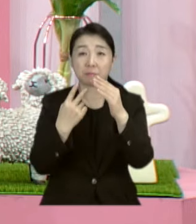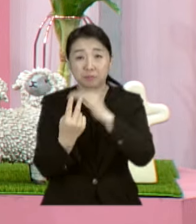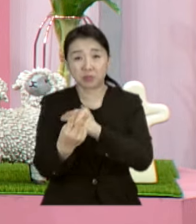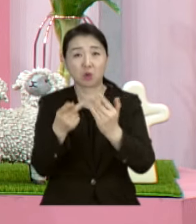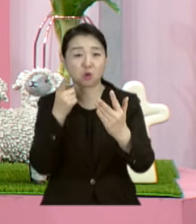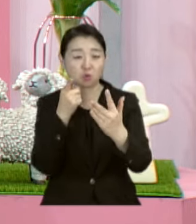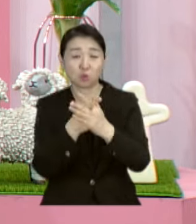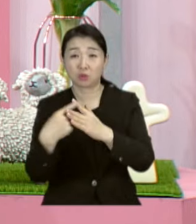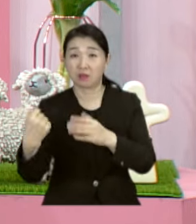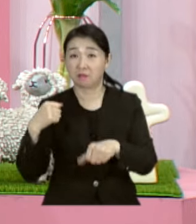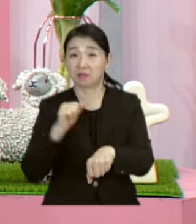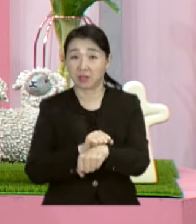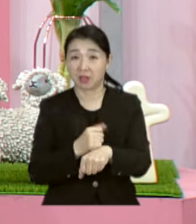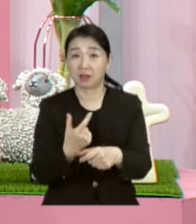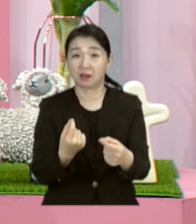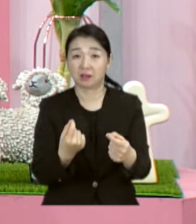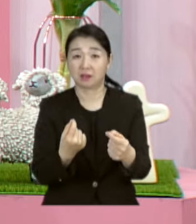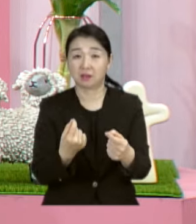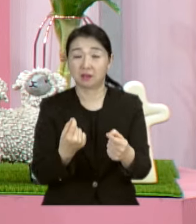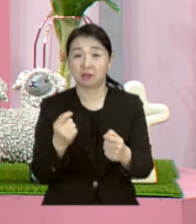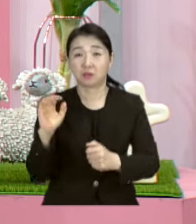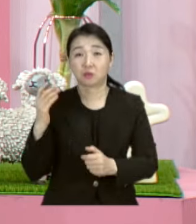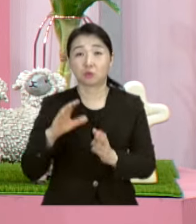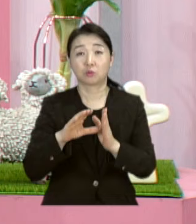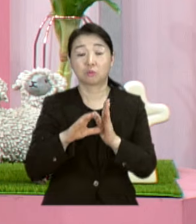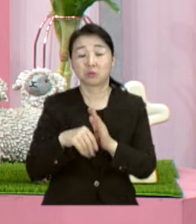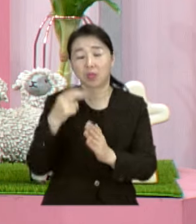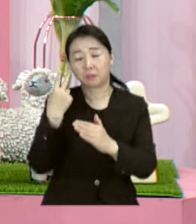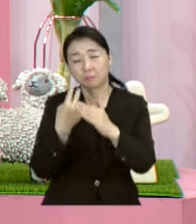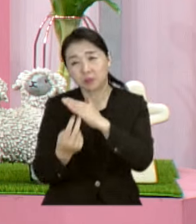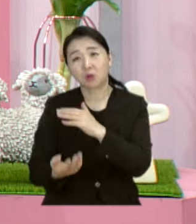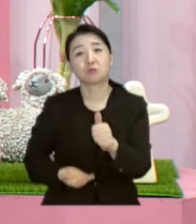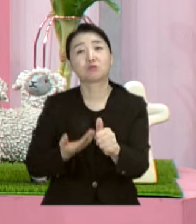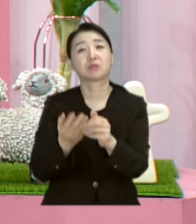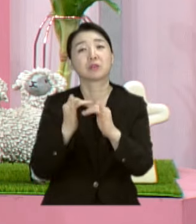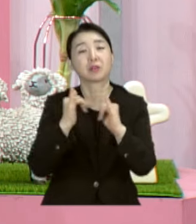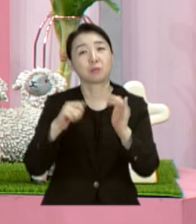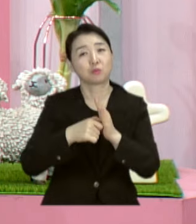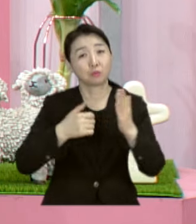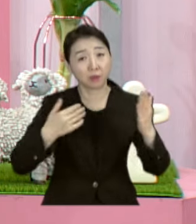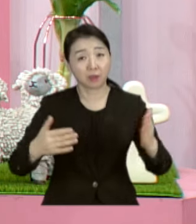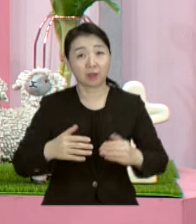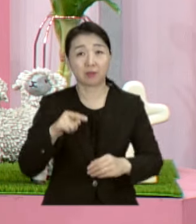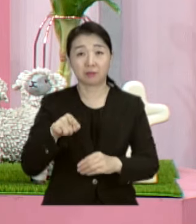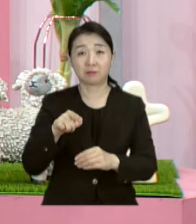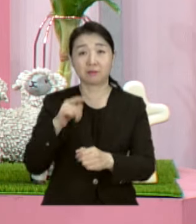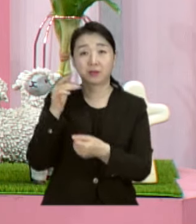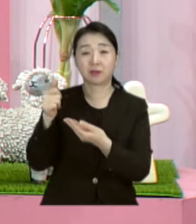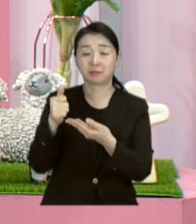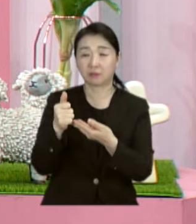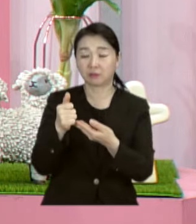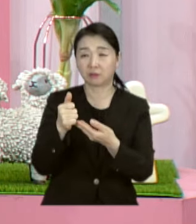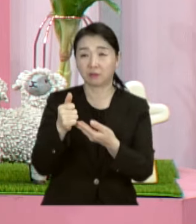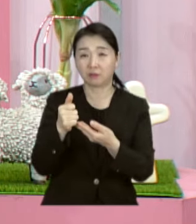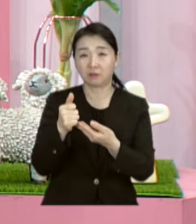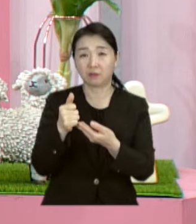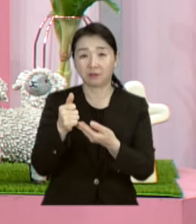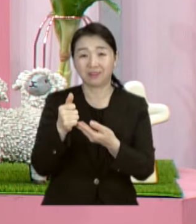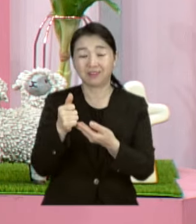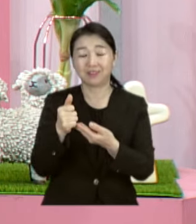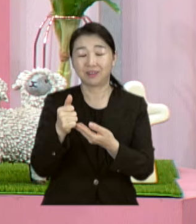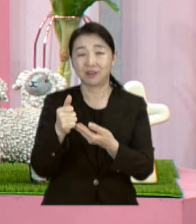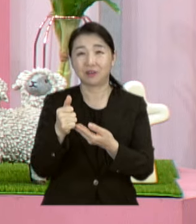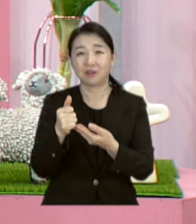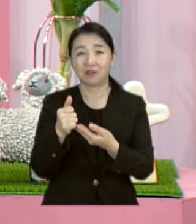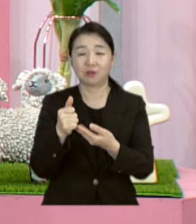구사, 네. 통찰력, 미래에 대한 비전, 그러니까 이 시대의 비전어리, 비전어리로 소문이